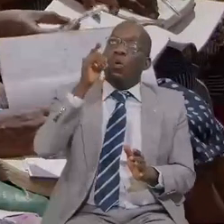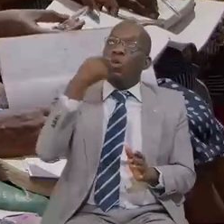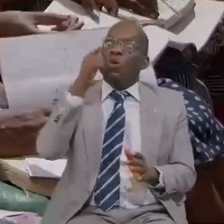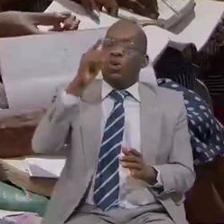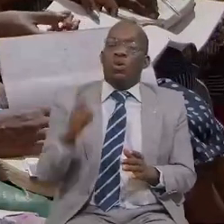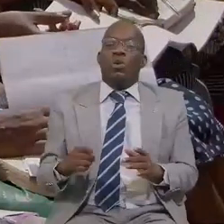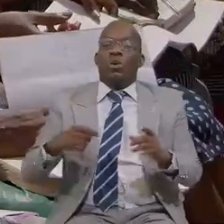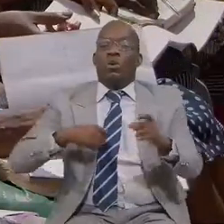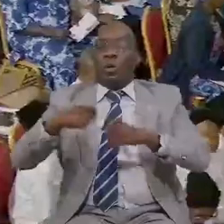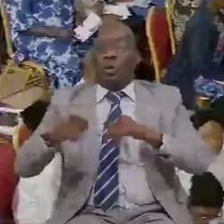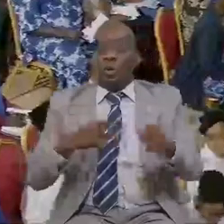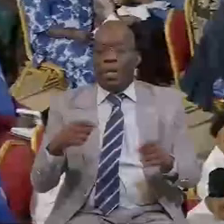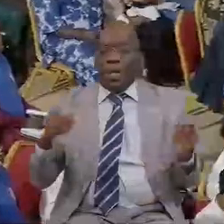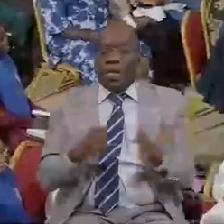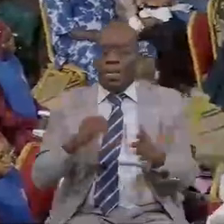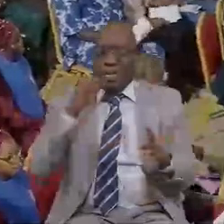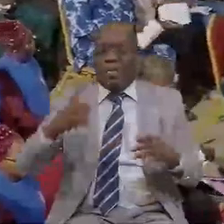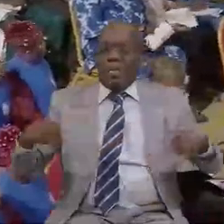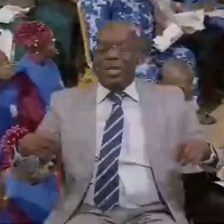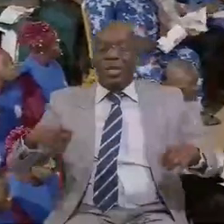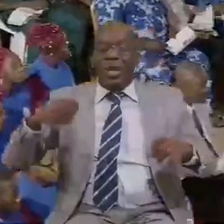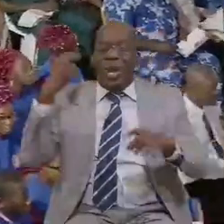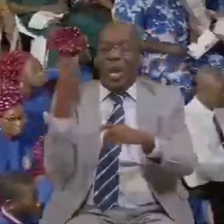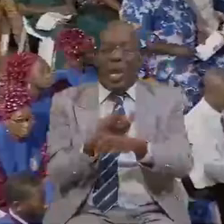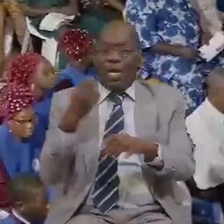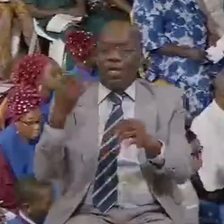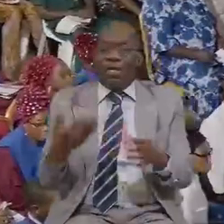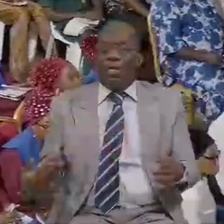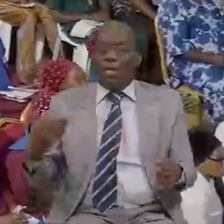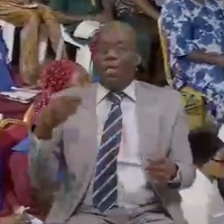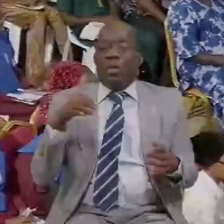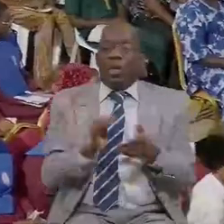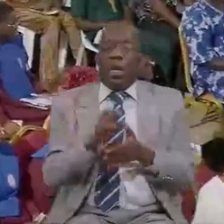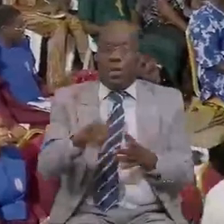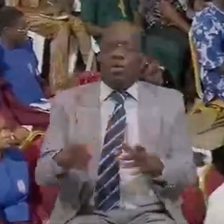C'est difficile de te lever.